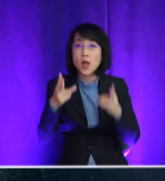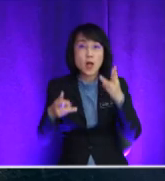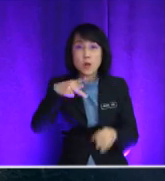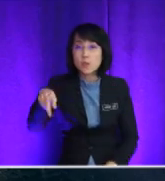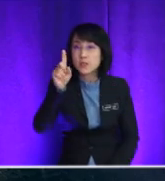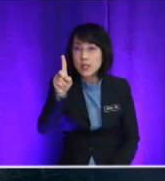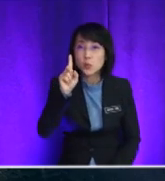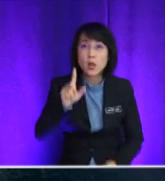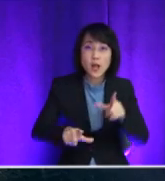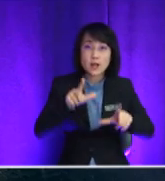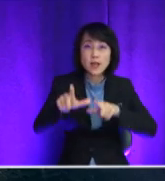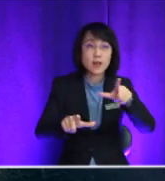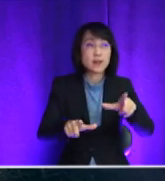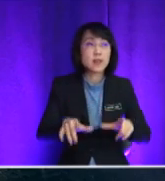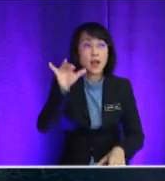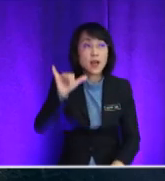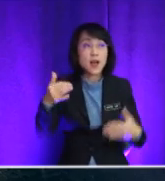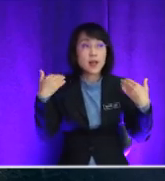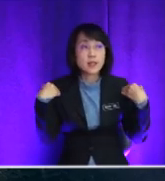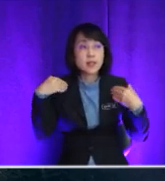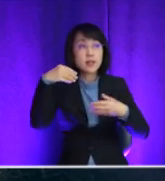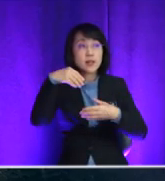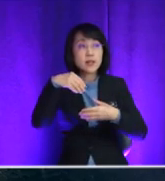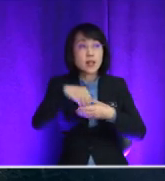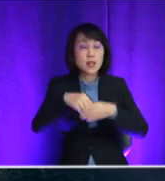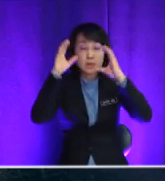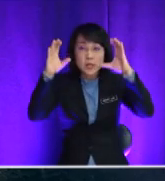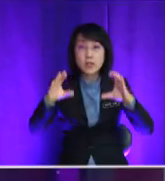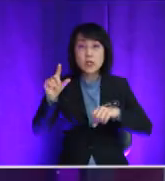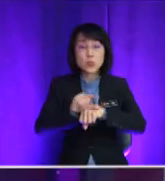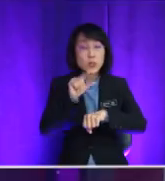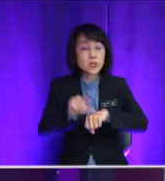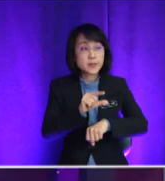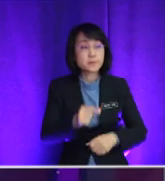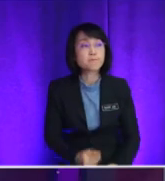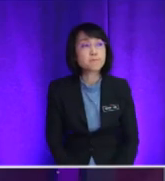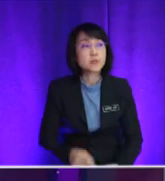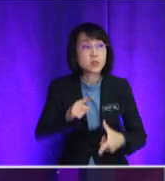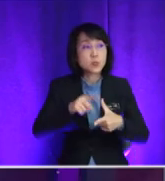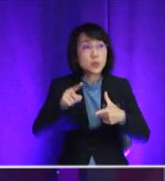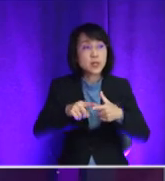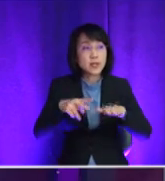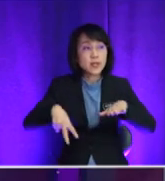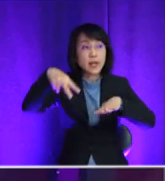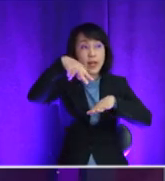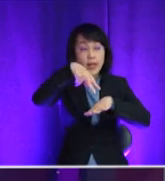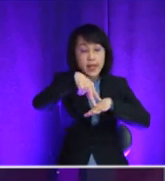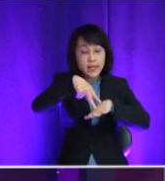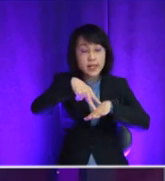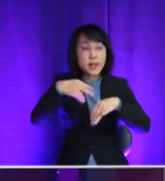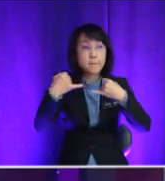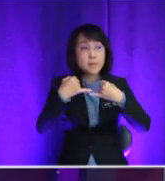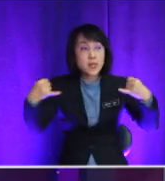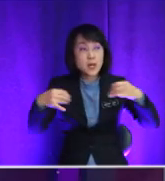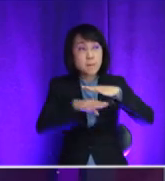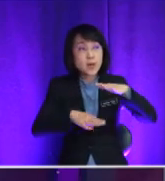langkah yang ada dalam cara penggunaan tuh Oke kemudian naikkan benang bawah